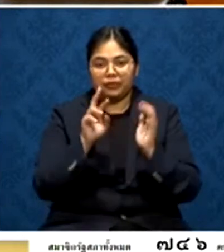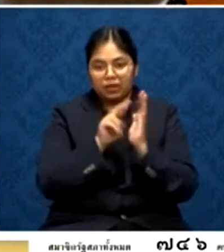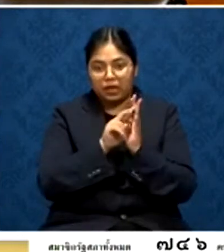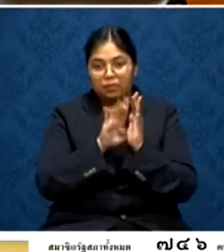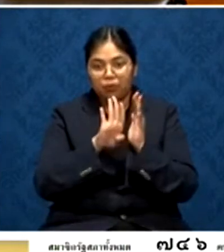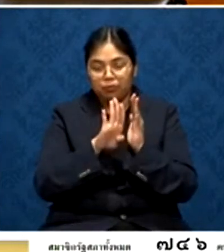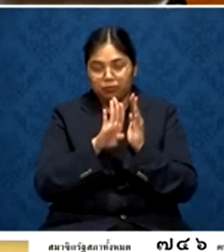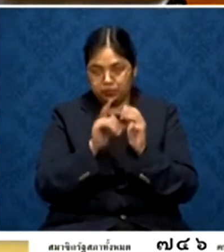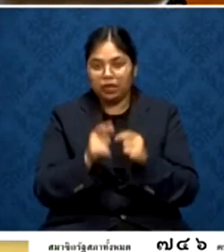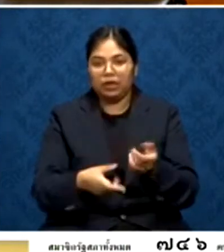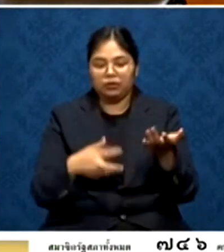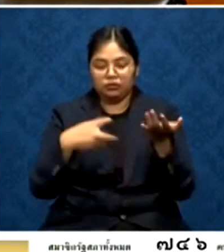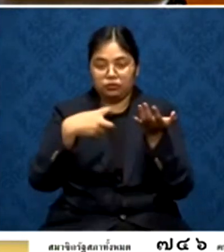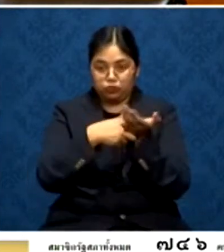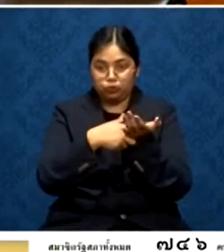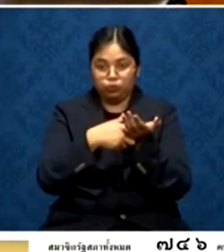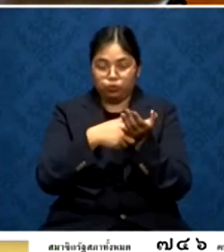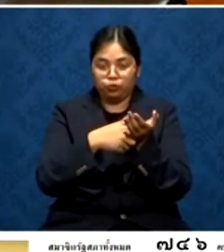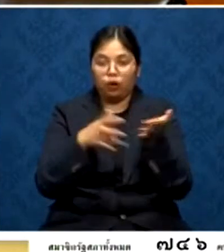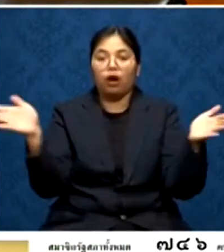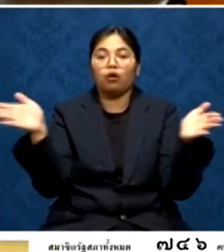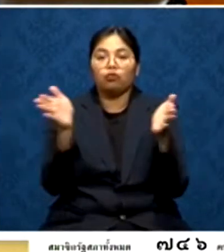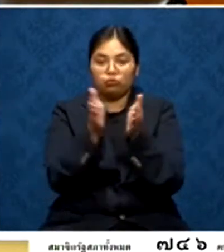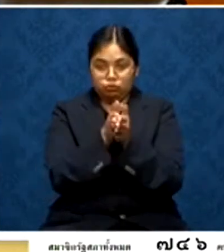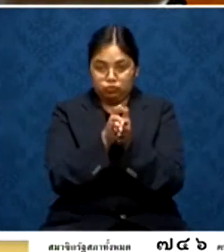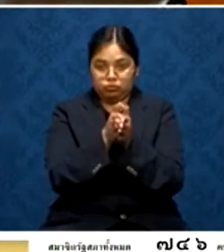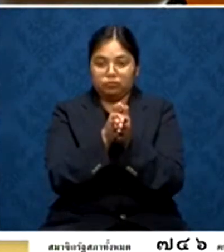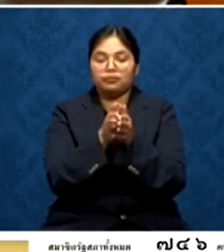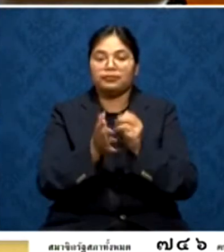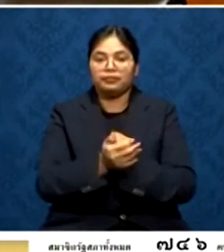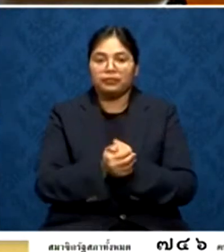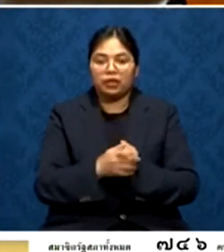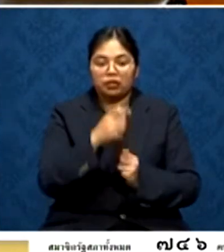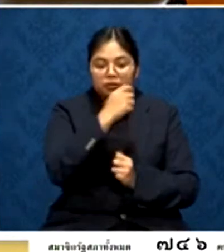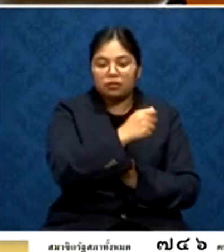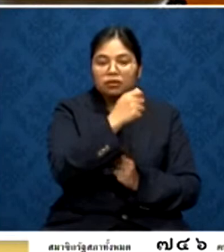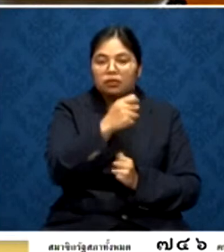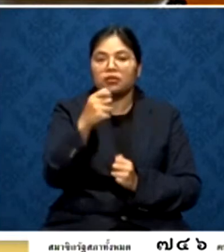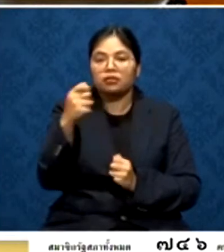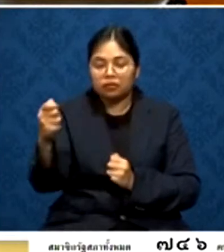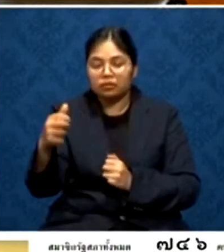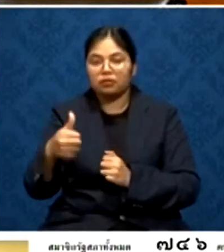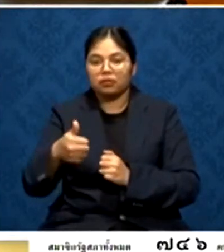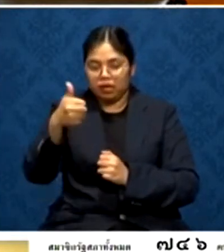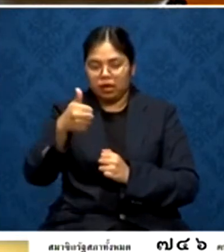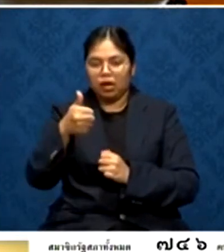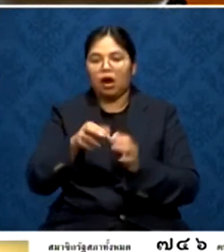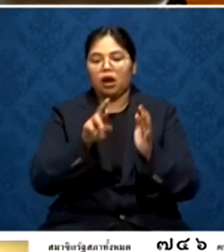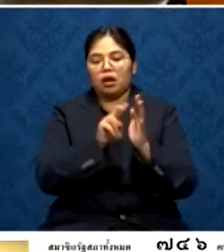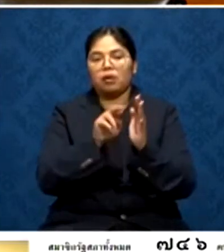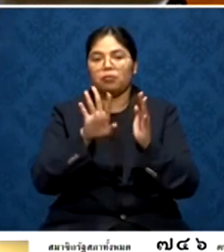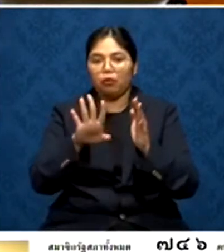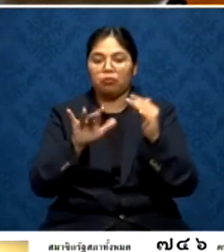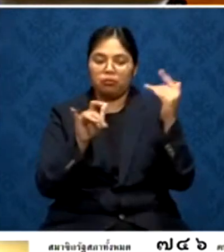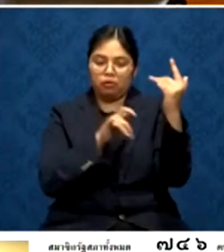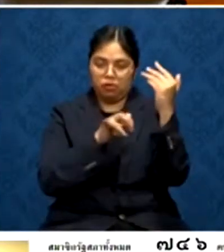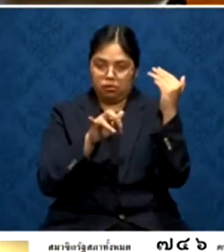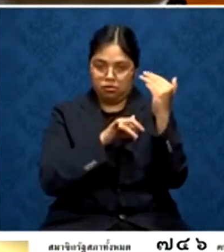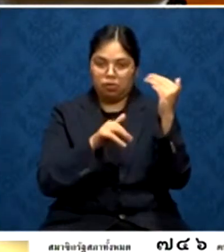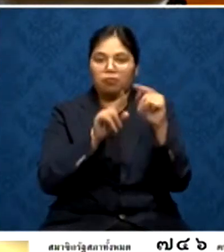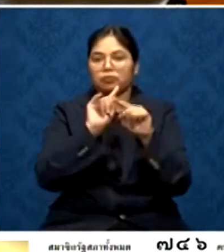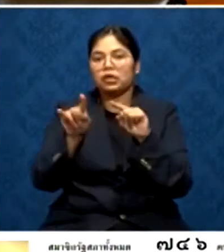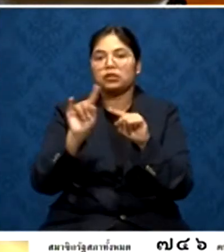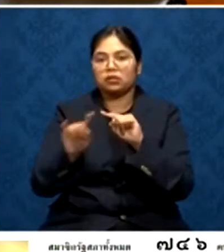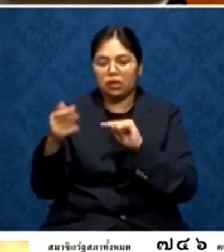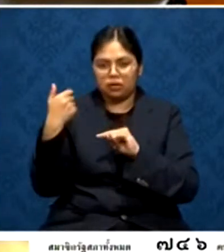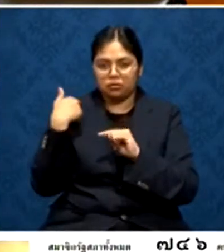มซึ่งจำเป็นจะต้องมีการวางระบบคอมพิวเตอร์ทั้งด้านเ